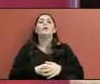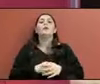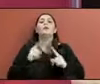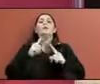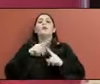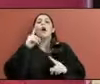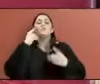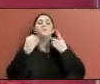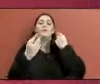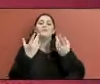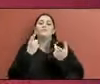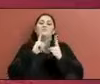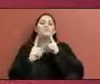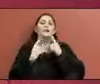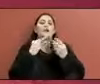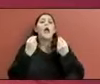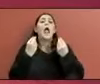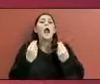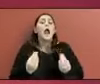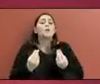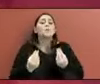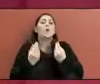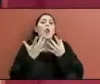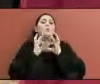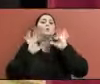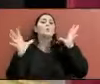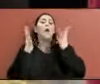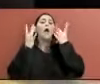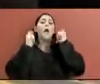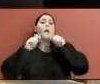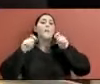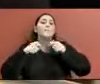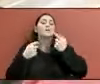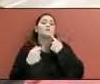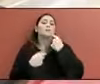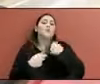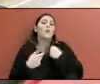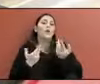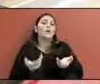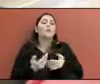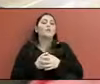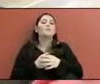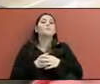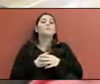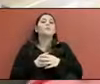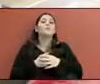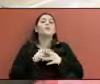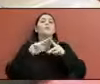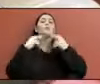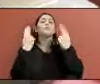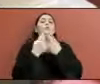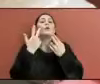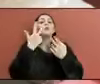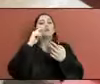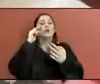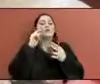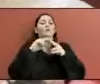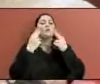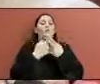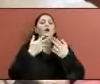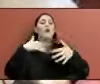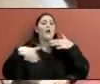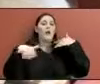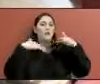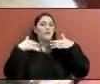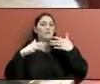talimatlarını verdi. En iyisini yapın dedi. Ve şu anda aslında biz 3 Aralık Dünya Engelliler Günü'nde burayı